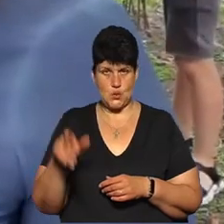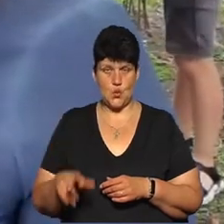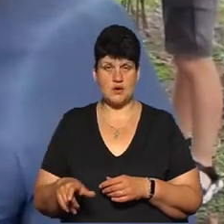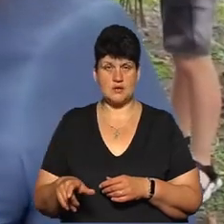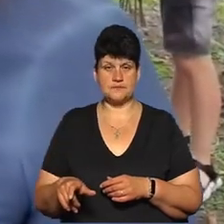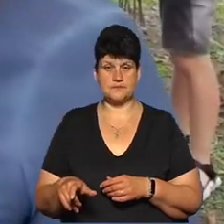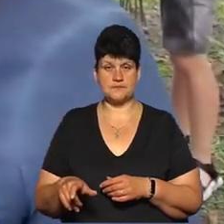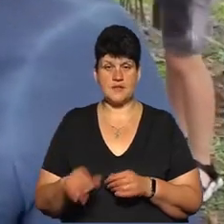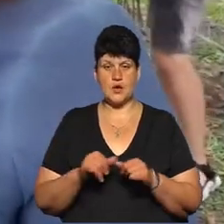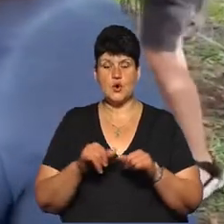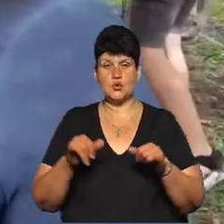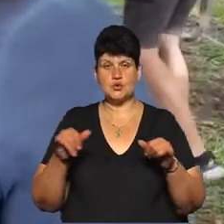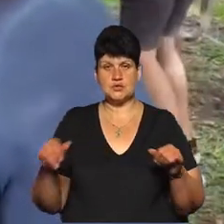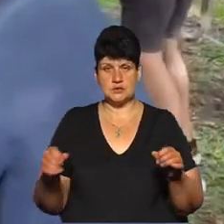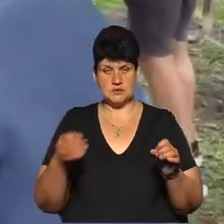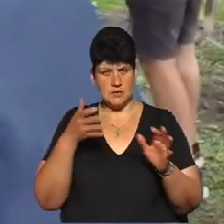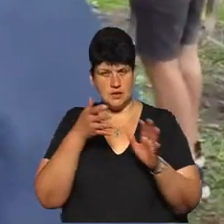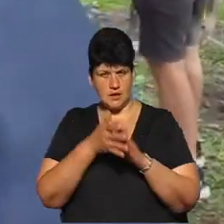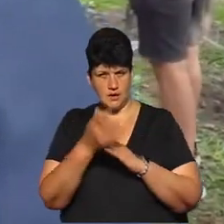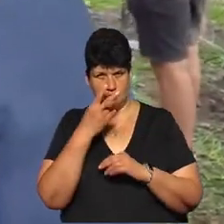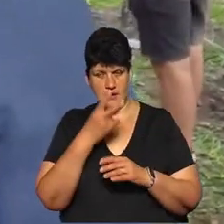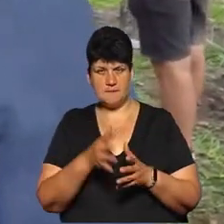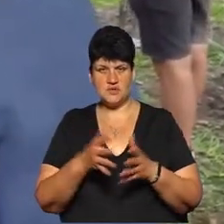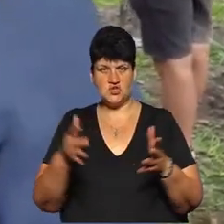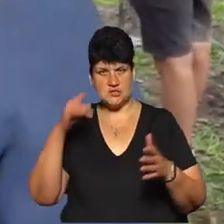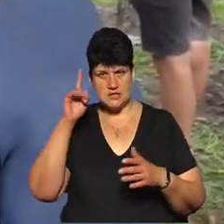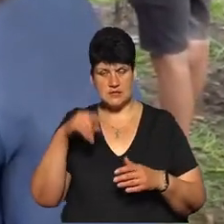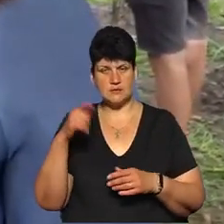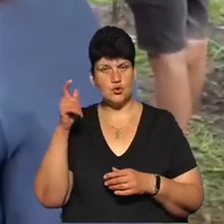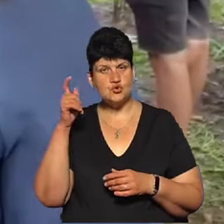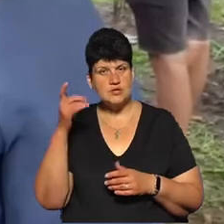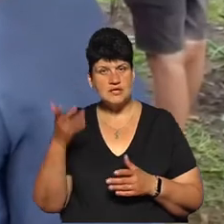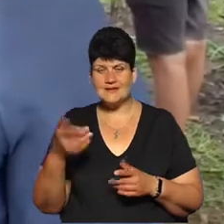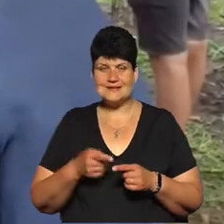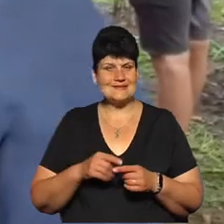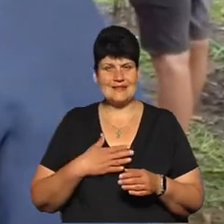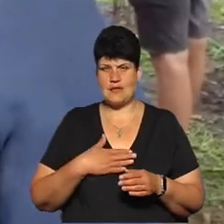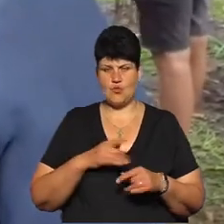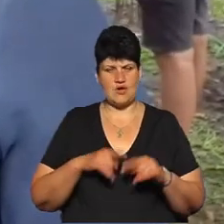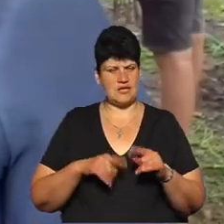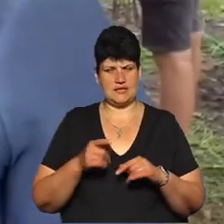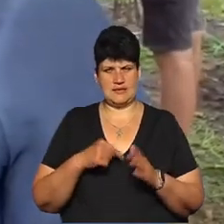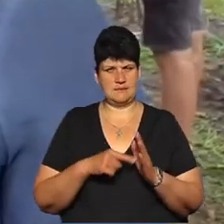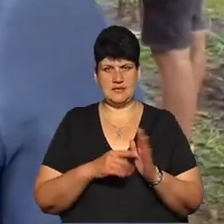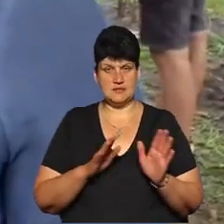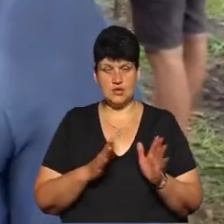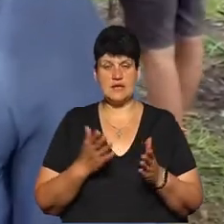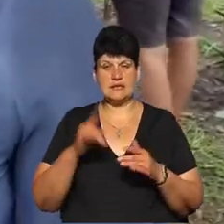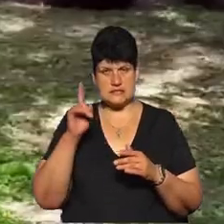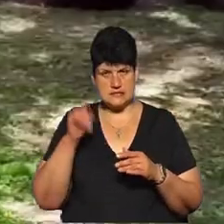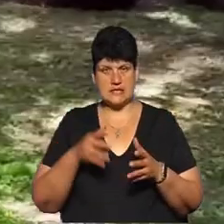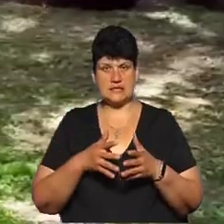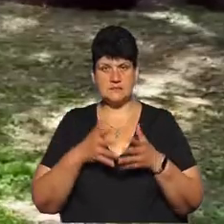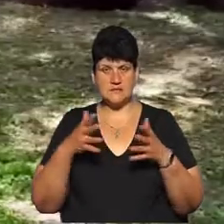розширити кругозір, звичайно, більше знати про Чортків. Це не моє місто рідне, але знати більше – це завжди